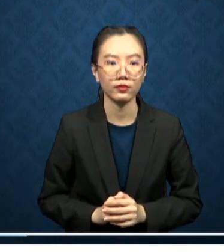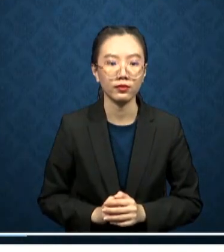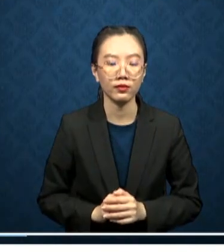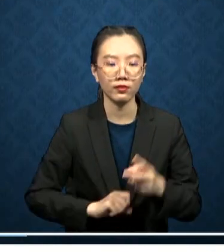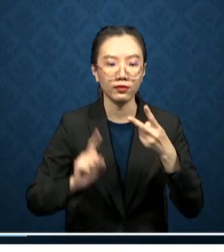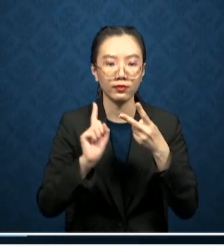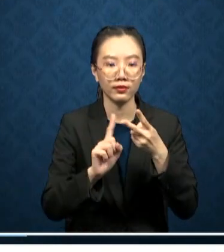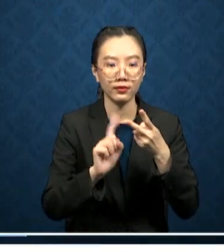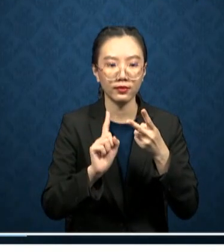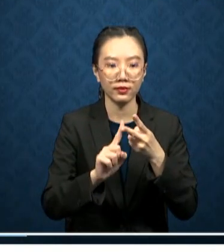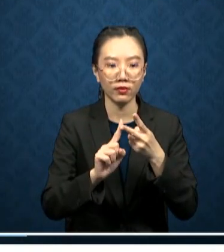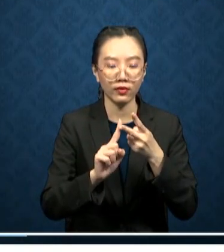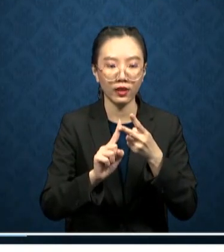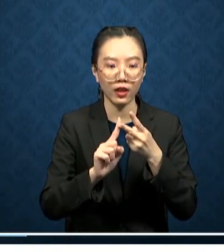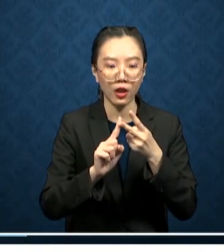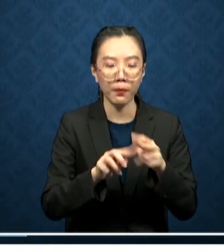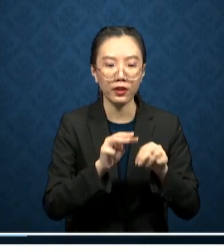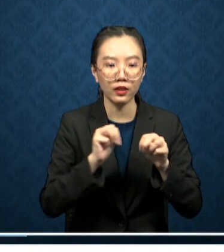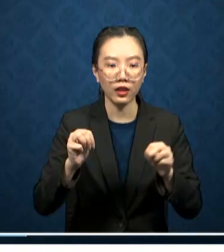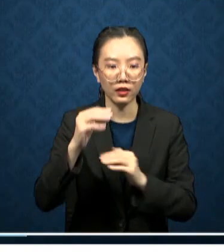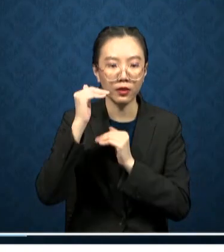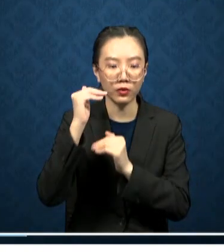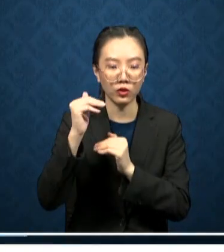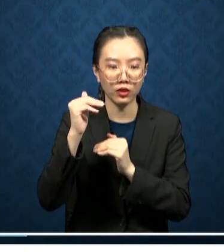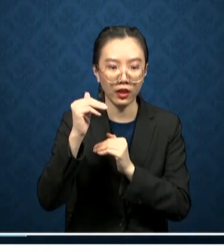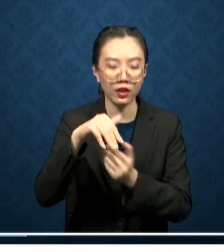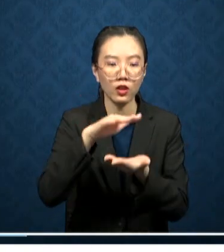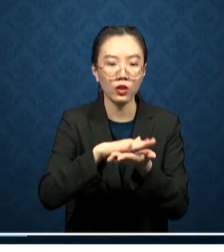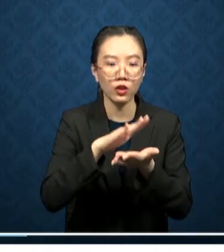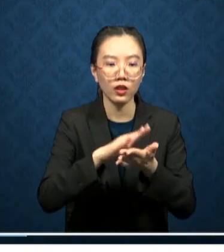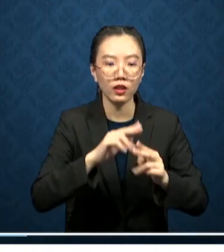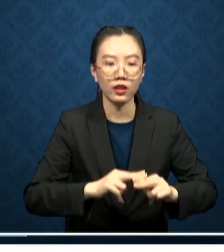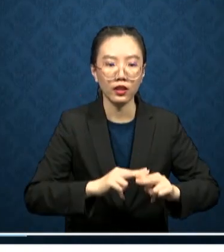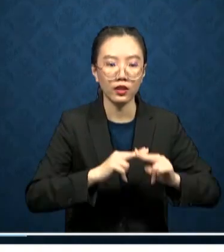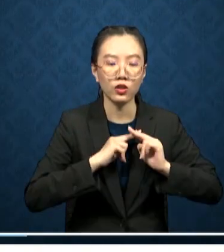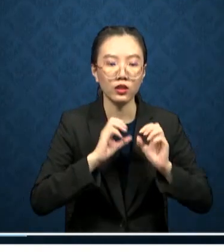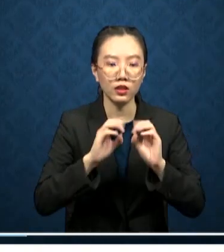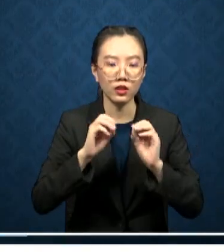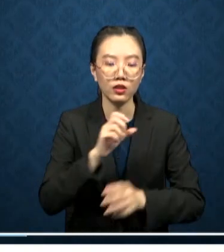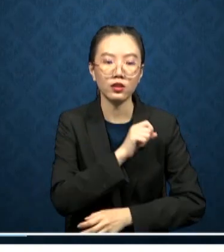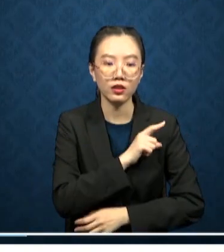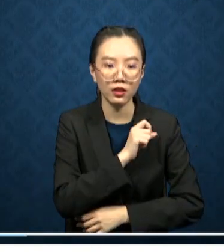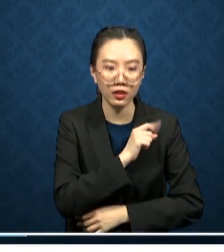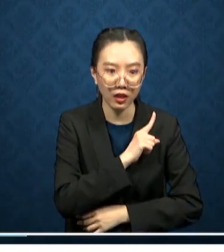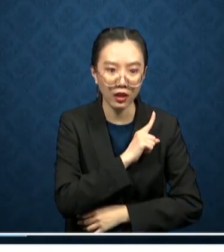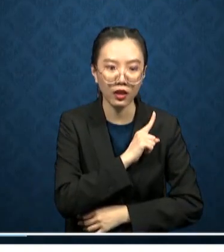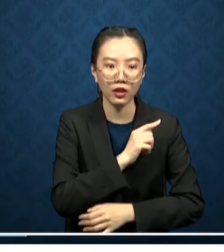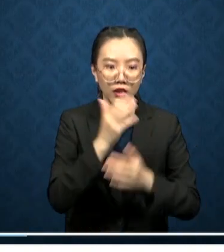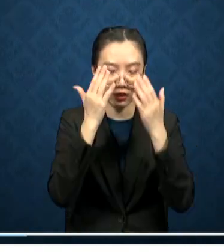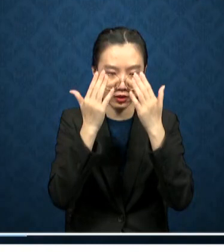สอง คำหนวัตรการให้สถานศึษาปอน่ะ โรงใเอกชนสองสัษณะ ตาดิกา มาสยิต